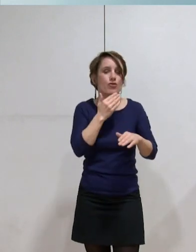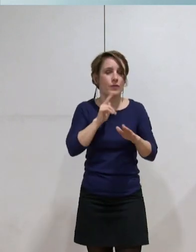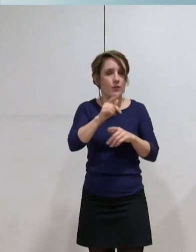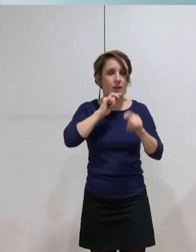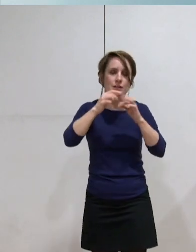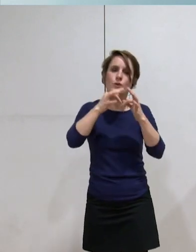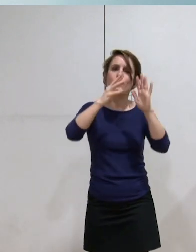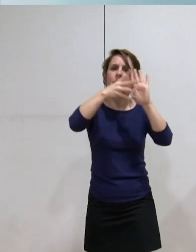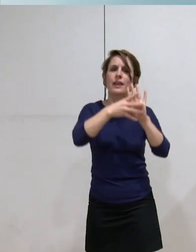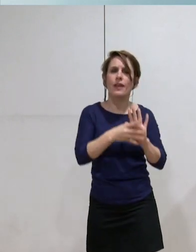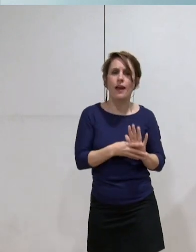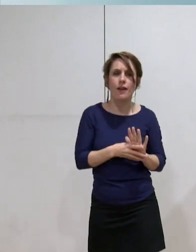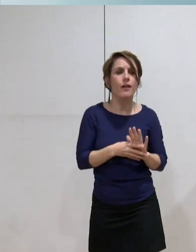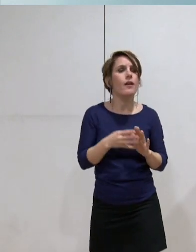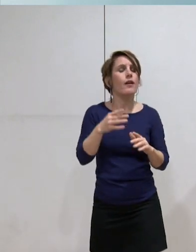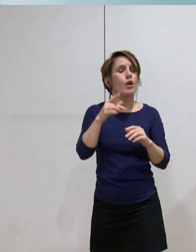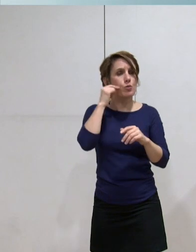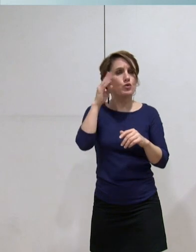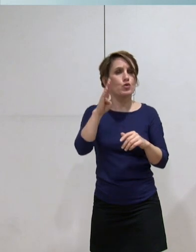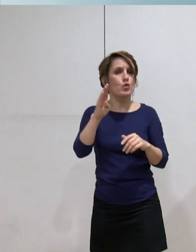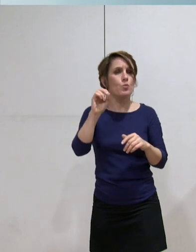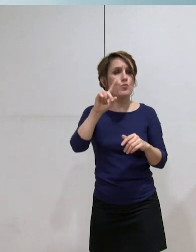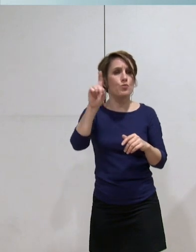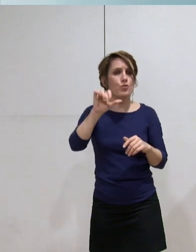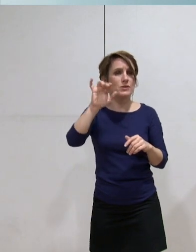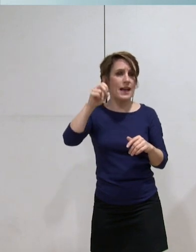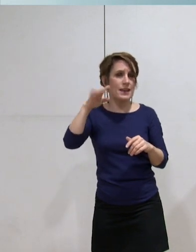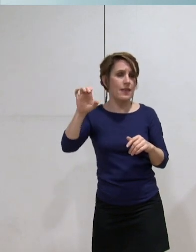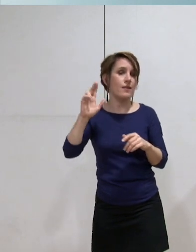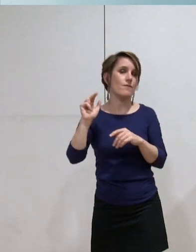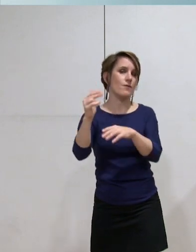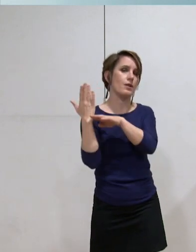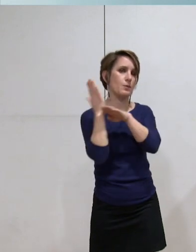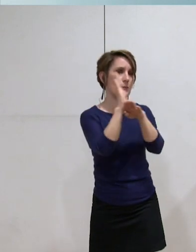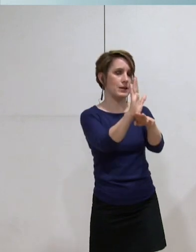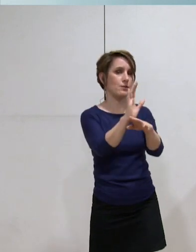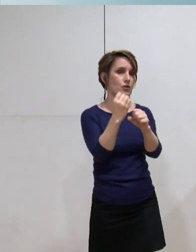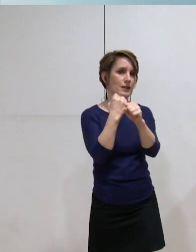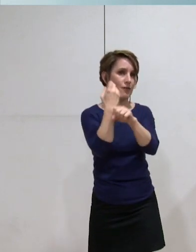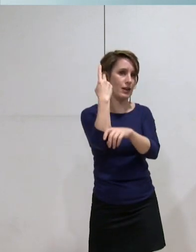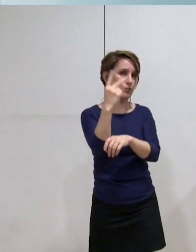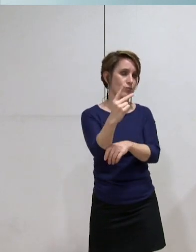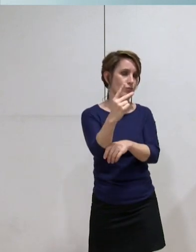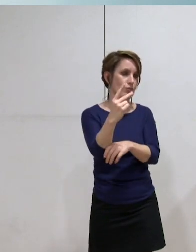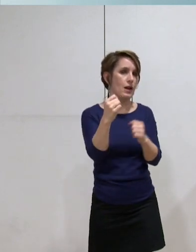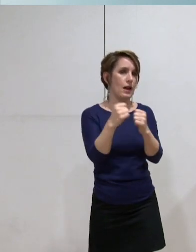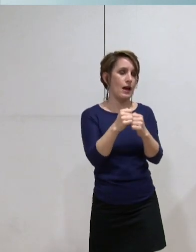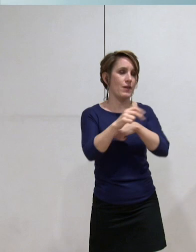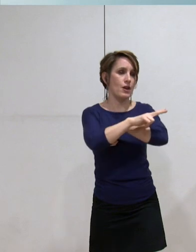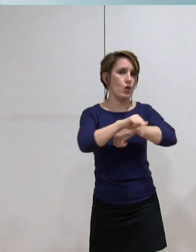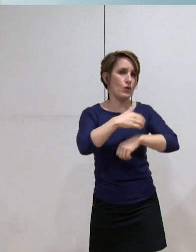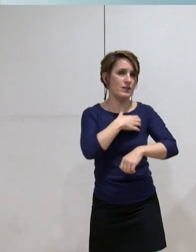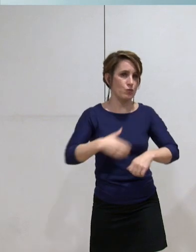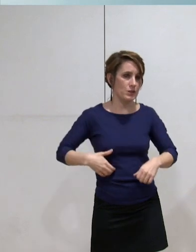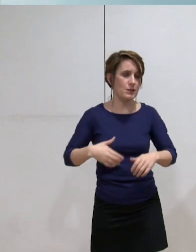notamment euh lorsque Sadoc Bayen présentera euh le fruit du travail euh qui a été effectué avec l'Office Municipal des Sports et